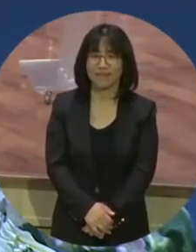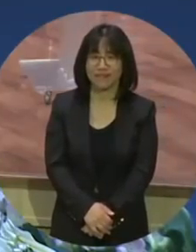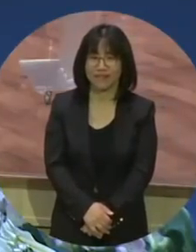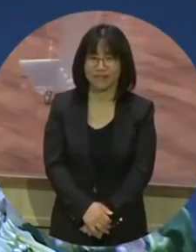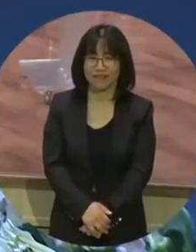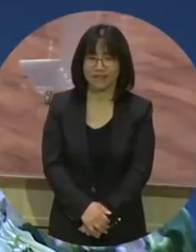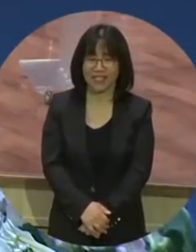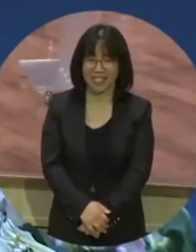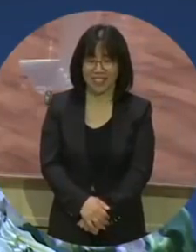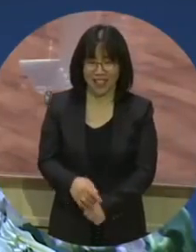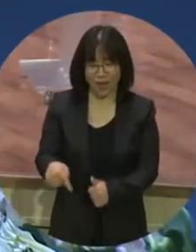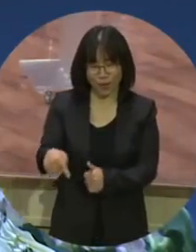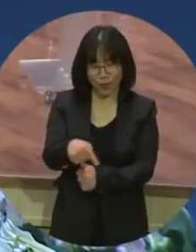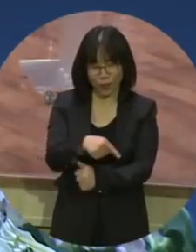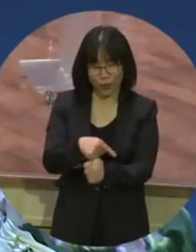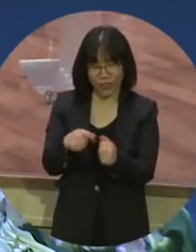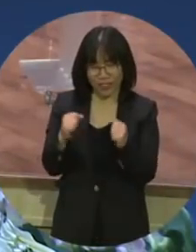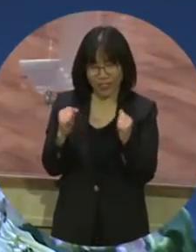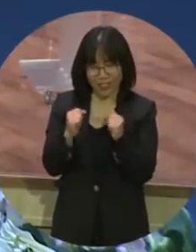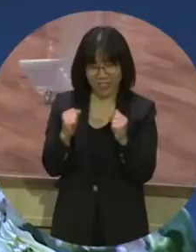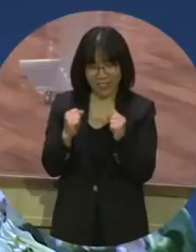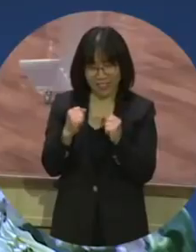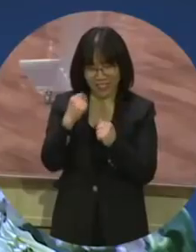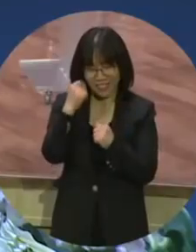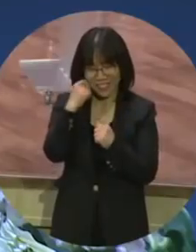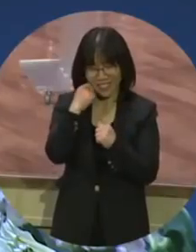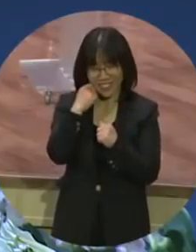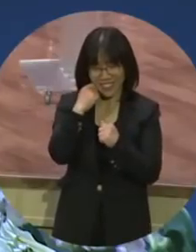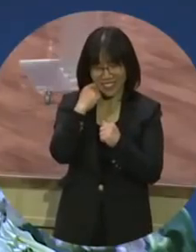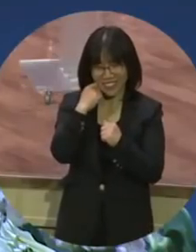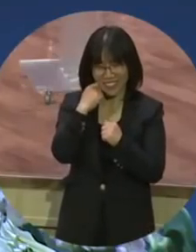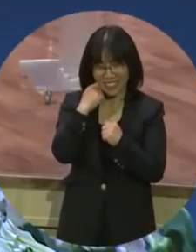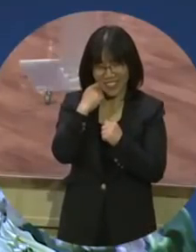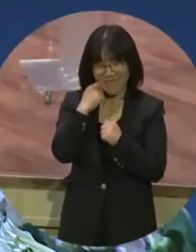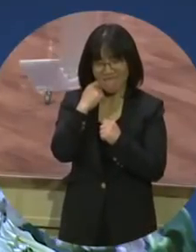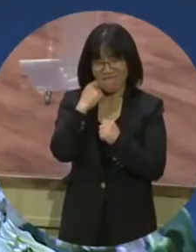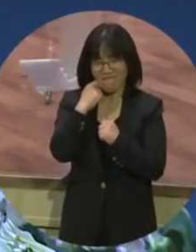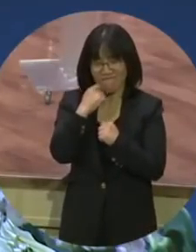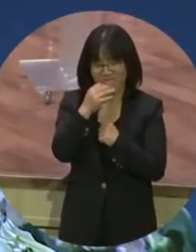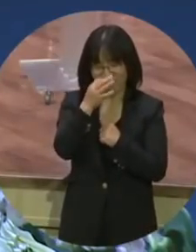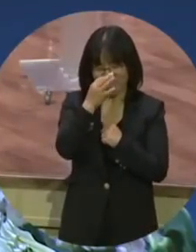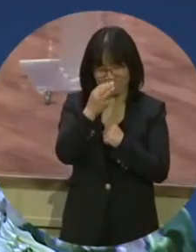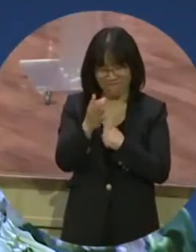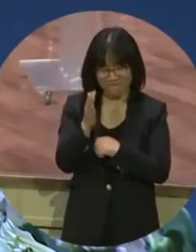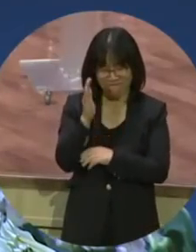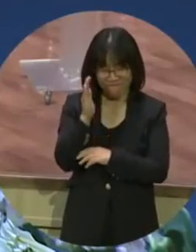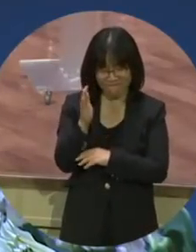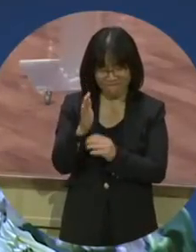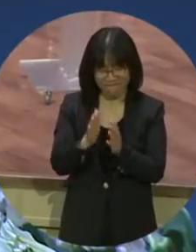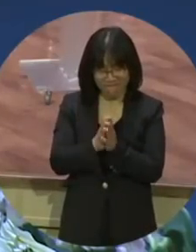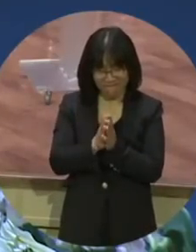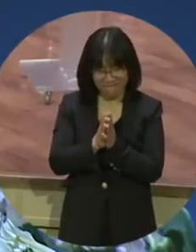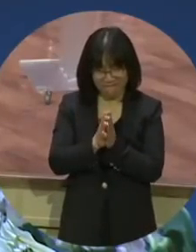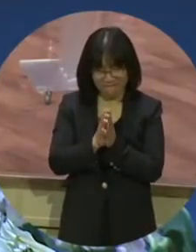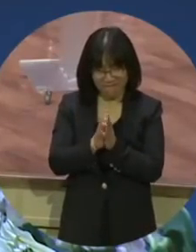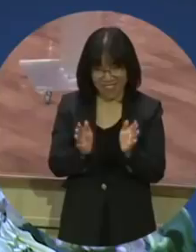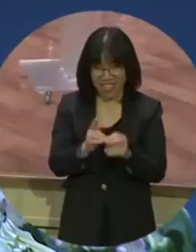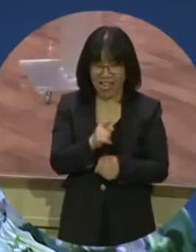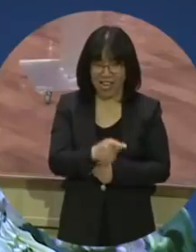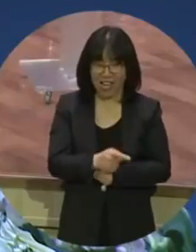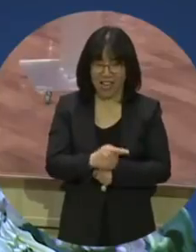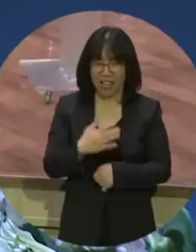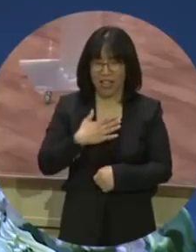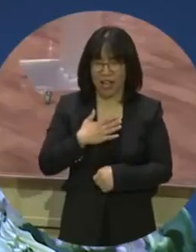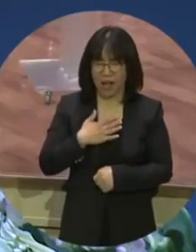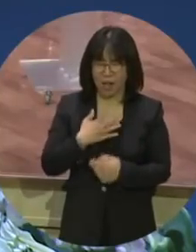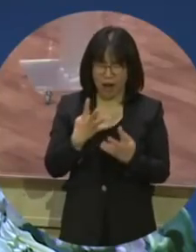이런 분위기를 예상을 오늘 설교해야 되는데 저는 실은 이 영상 한 10번